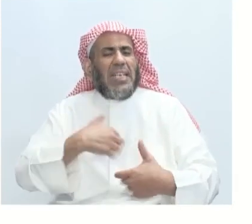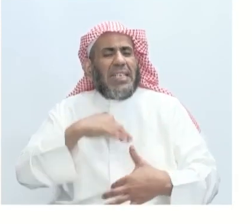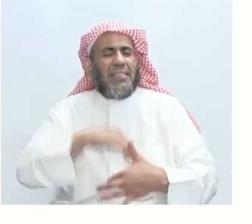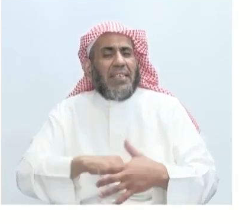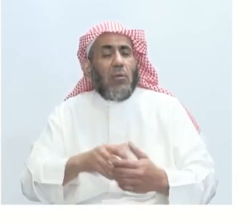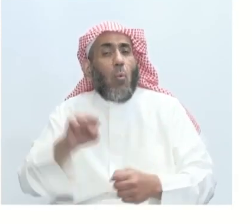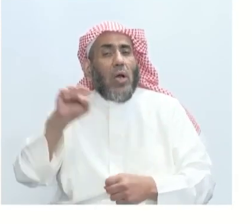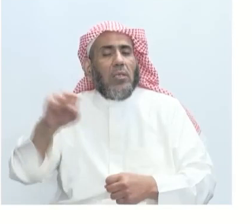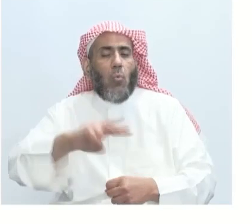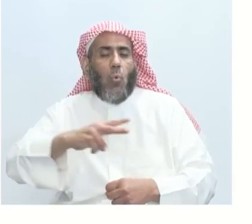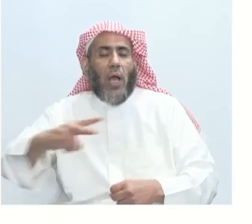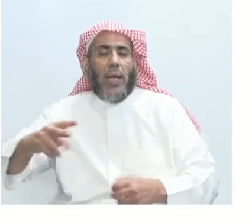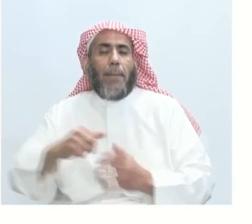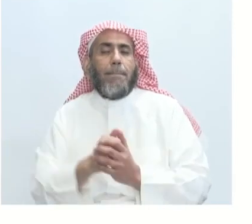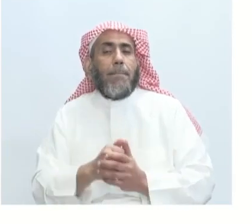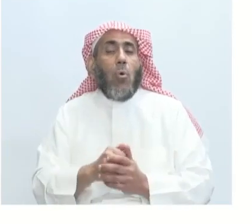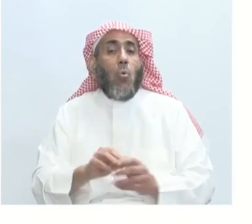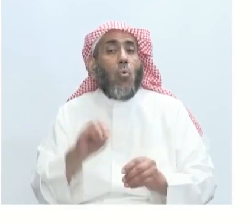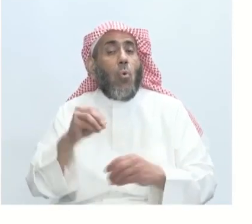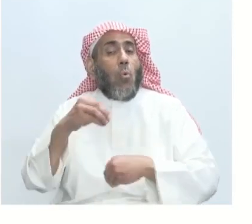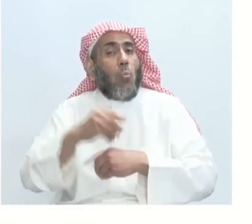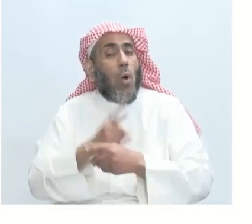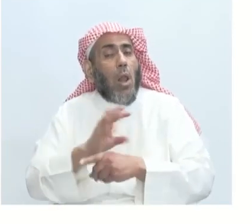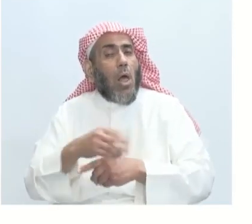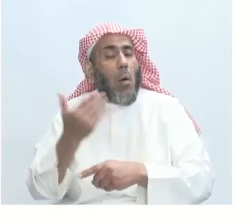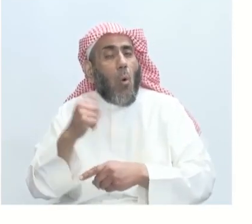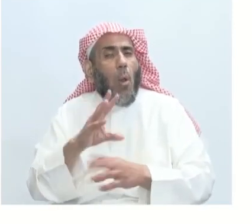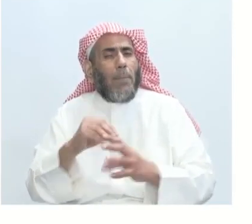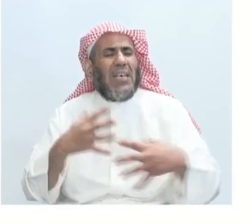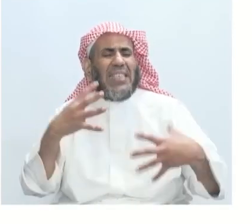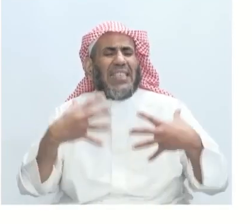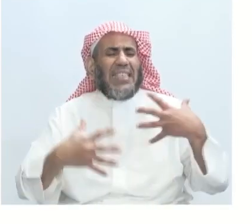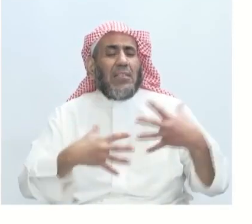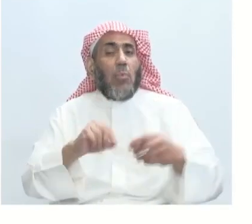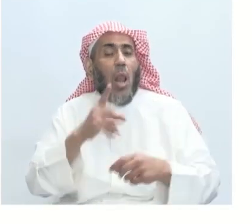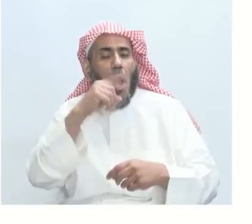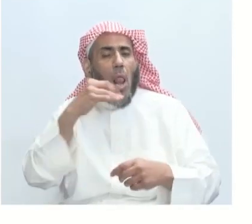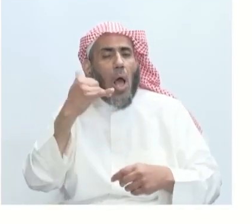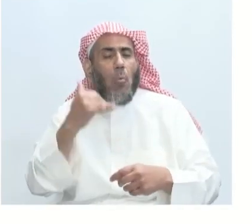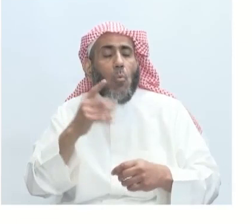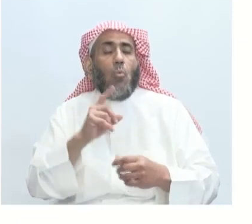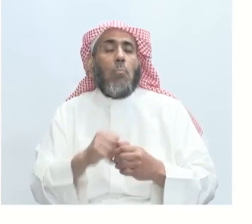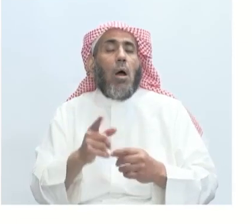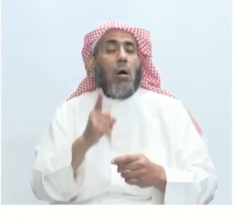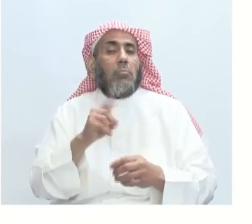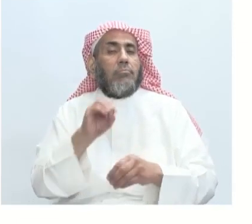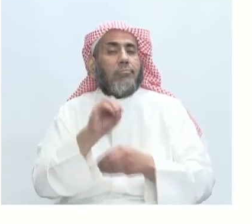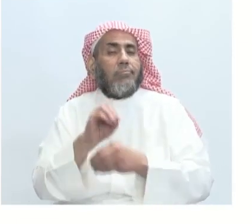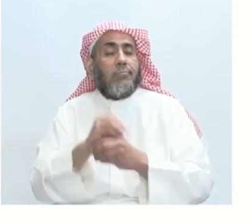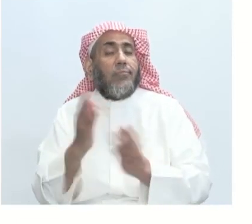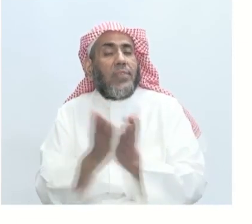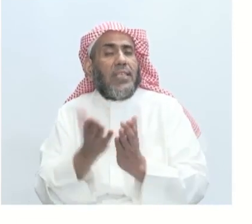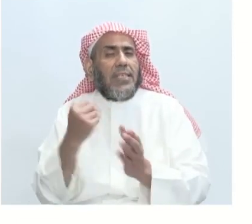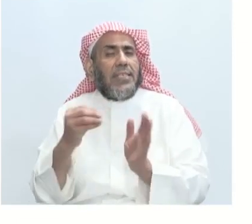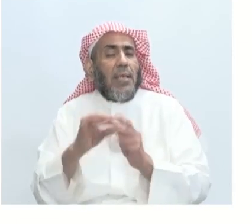واخصائيين وغيرهم وقد اوردنا ابنائي وبنات الطلاب بعض الاضطرابات ولكن لا بد كما ذكرت لكم في الدرس